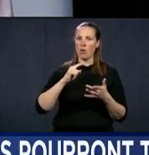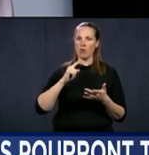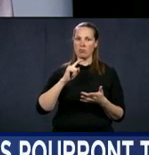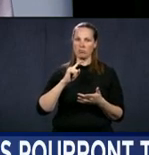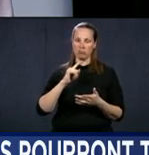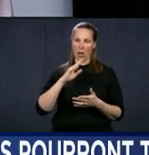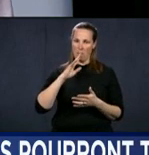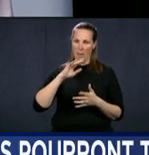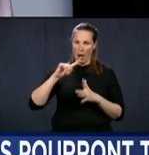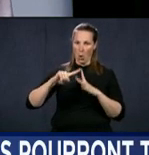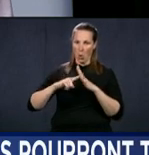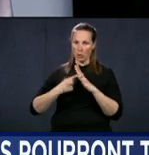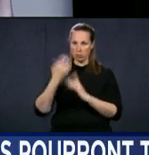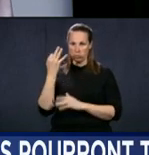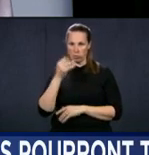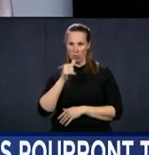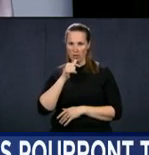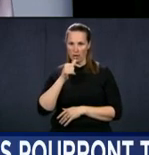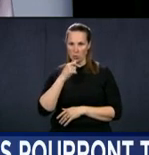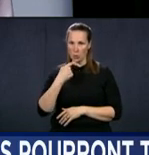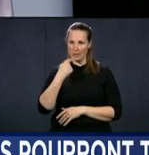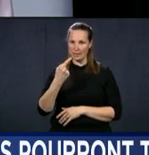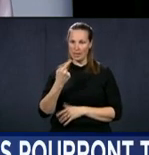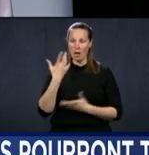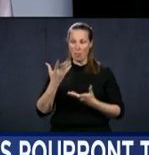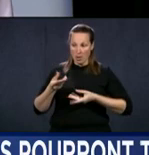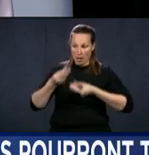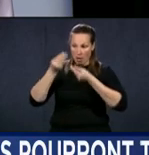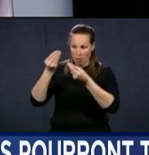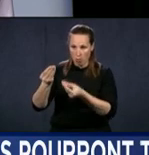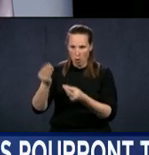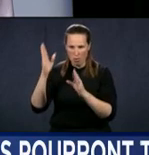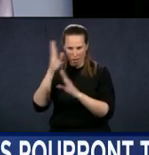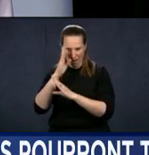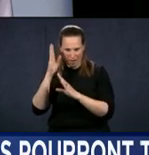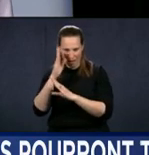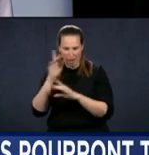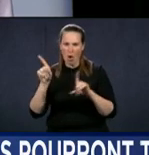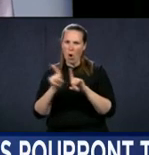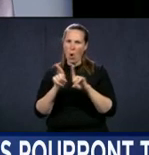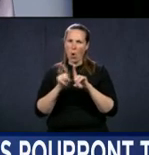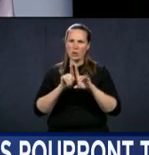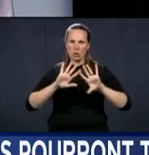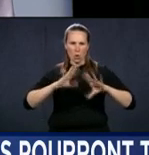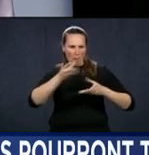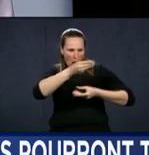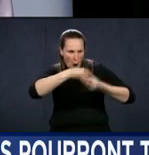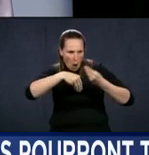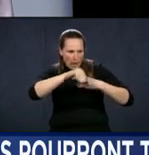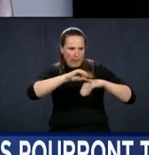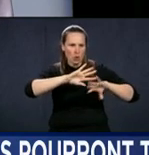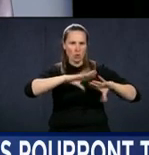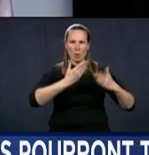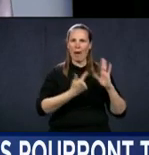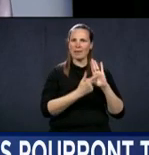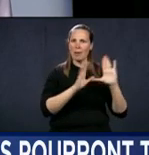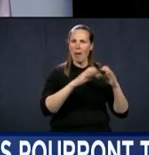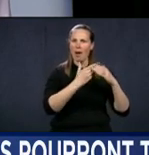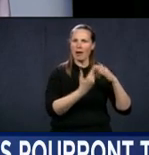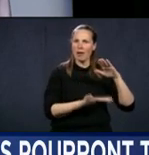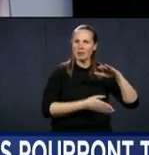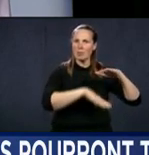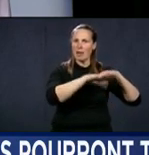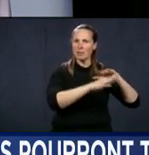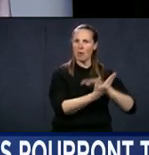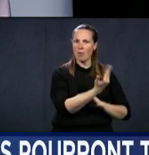dans mon allocution d'ouverture. On comprend qu'il peut y avoir des inquiétudes. Il va y avoir certainement des défis logistiques, un maximum de 15 élèves par classe. Donc, ça